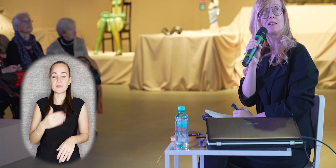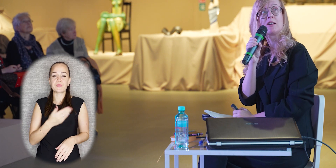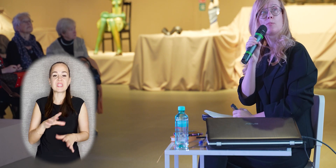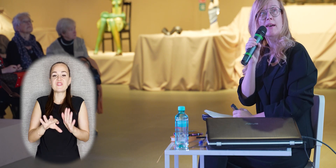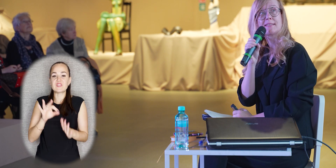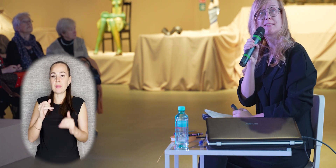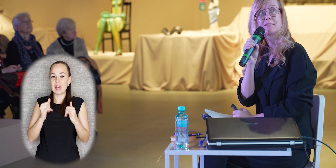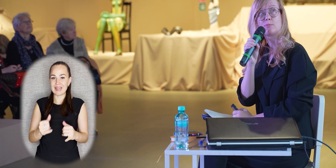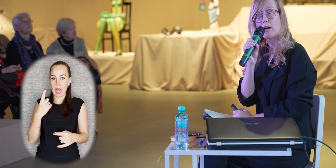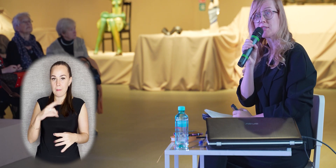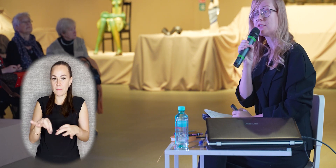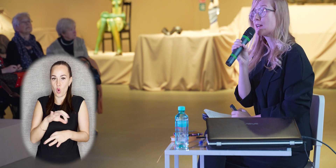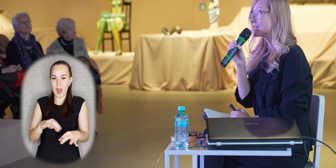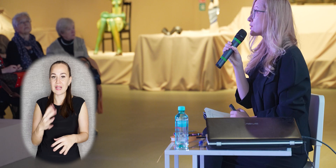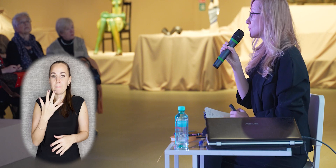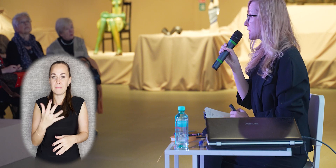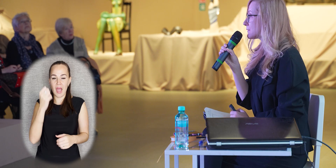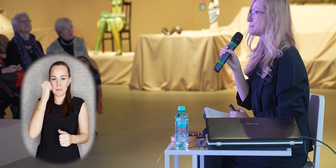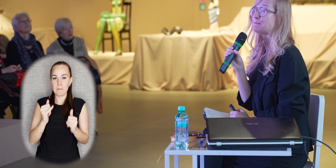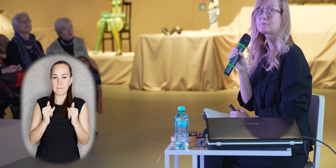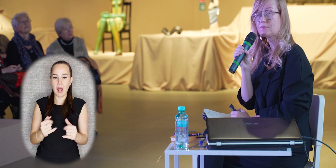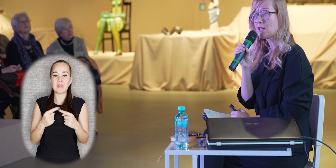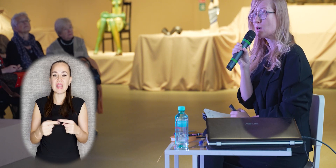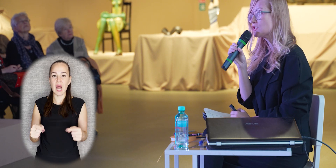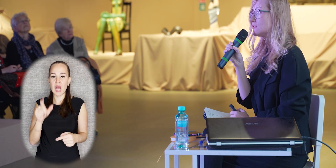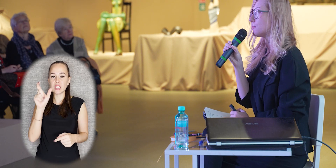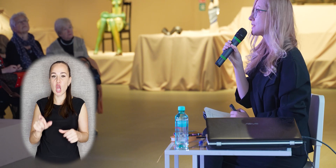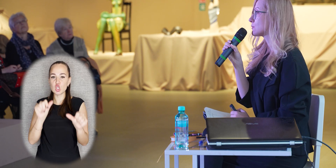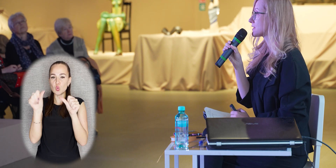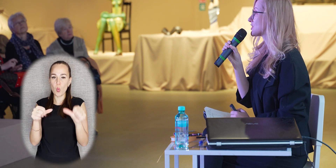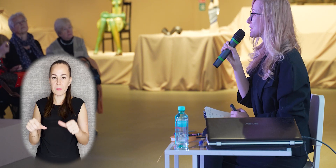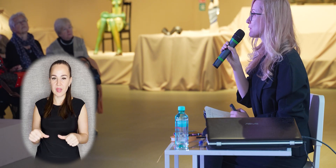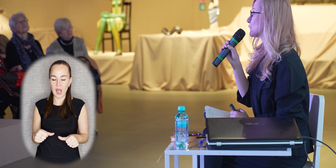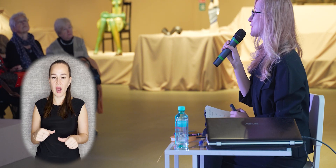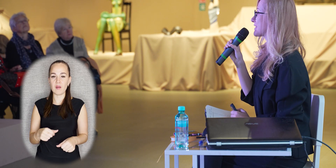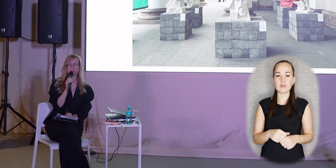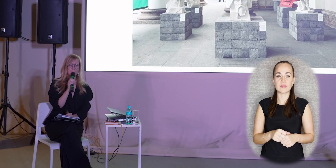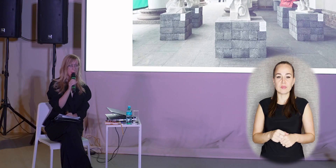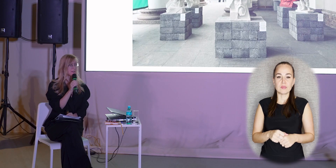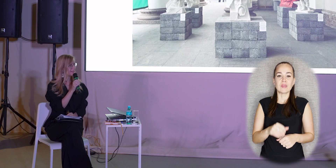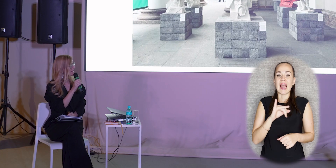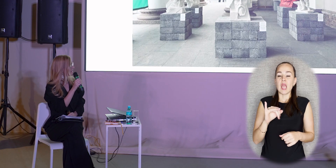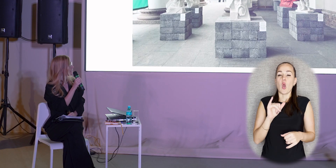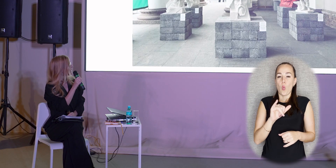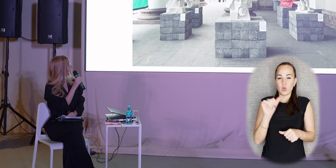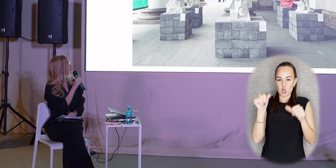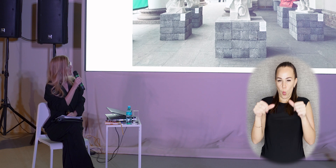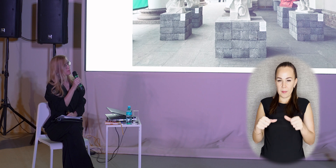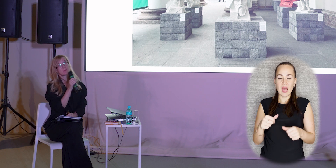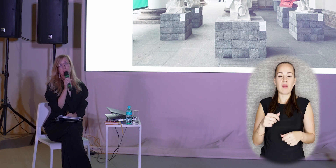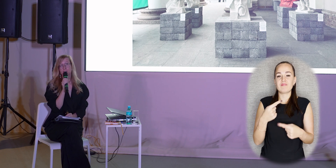проекта пять памятников разных скульпторов. У каждого по-разному сложилась его творческая судьба, и